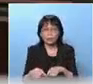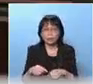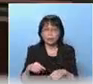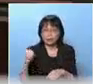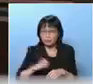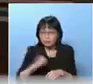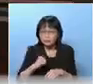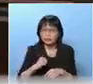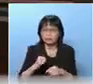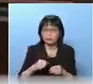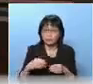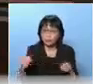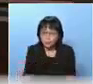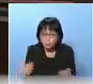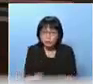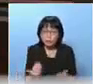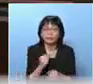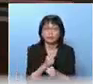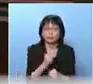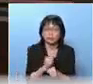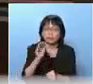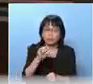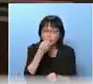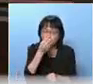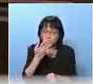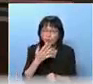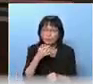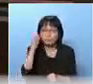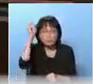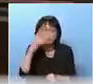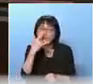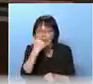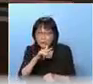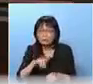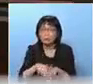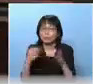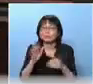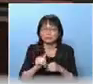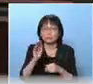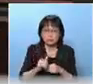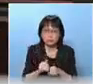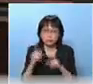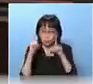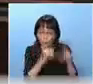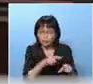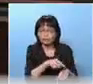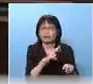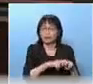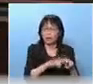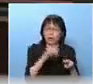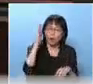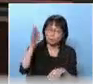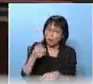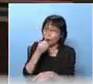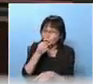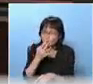都會是推動我們香港的氫能技術創新的一個好的開始，能夠回應我們國家期望的重